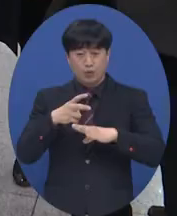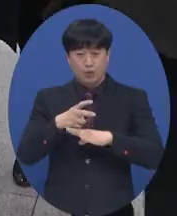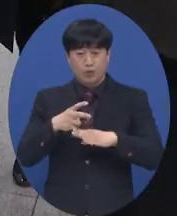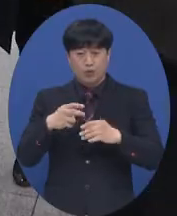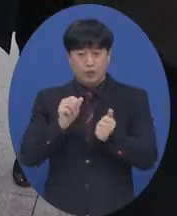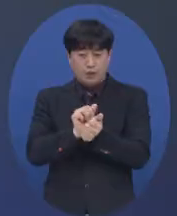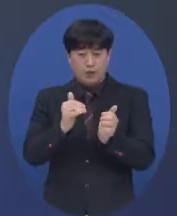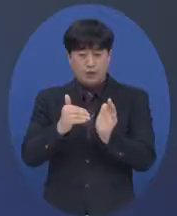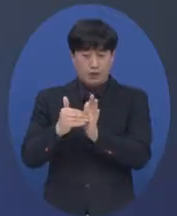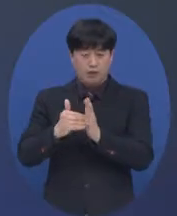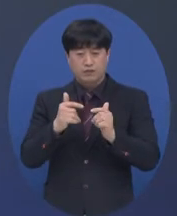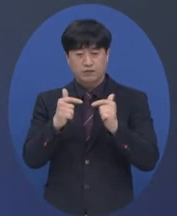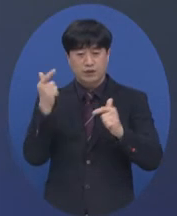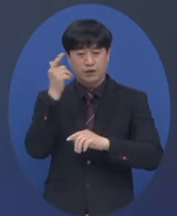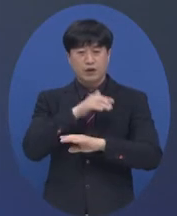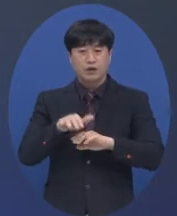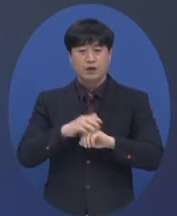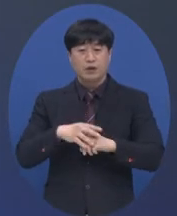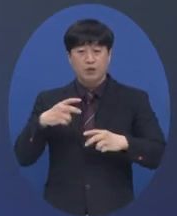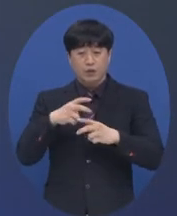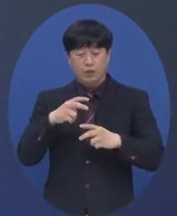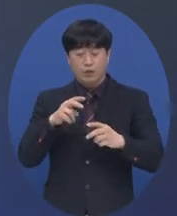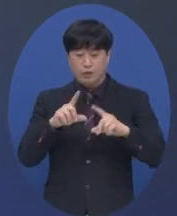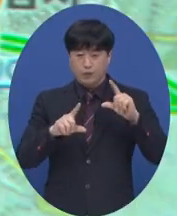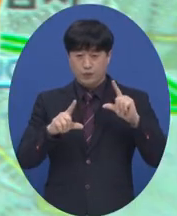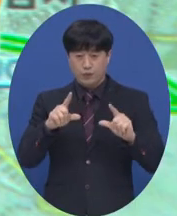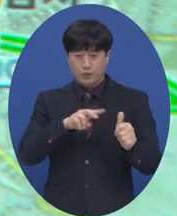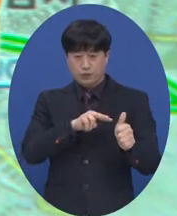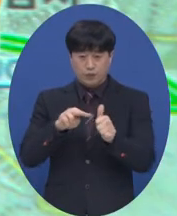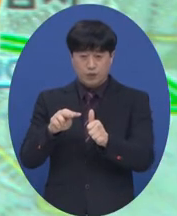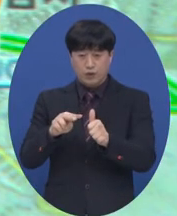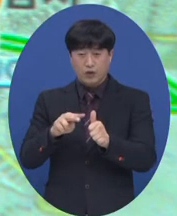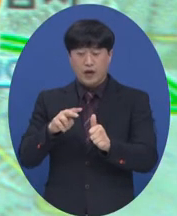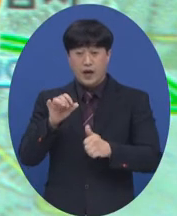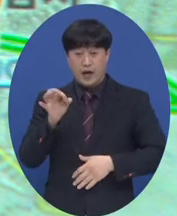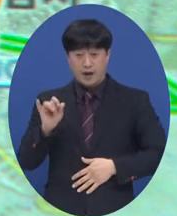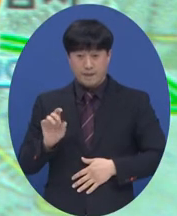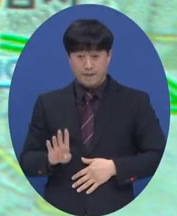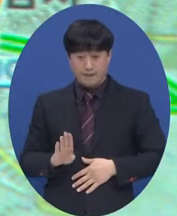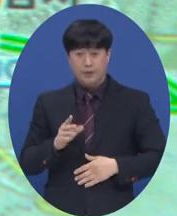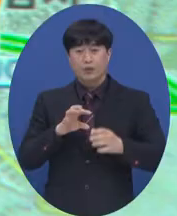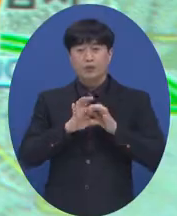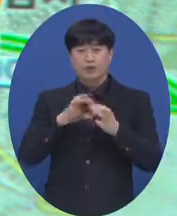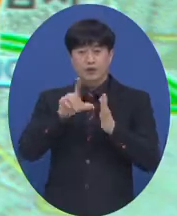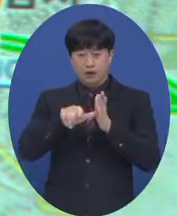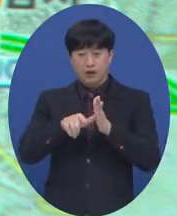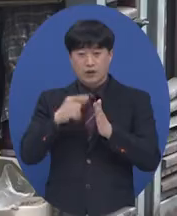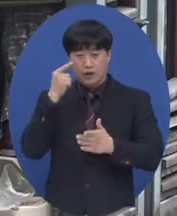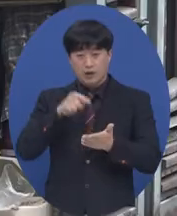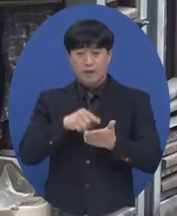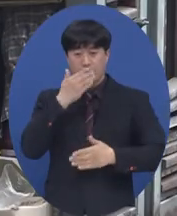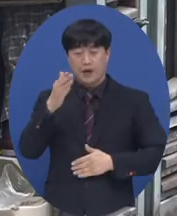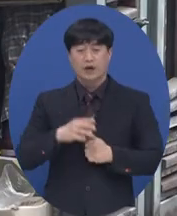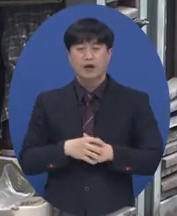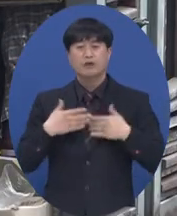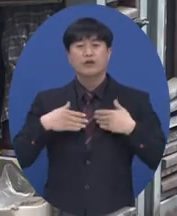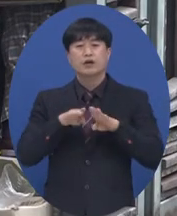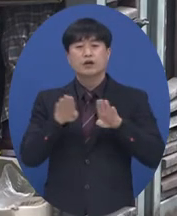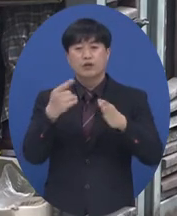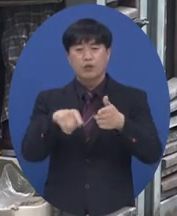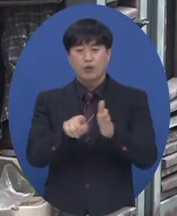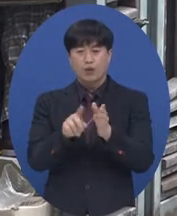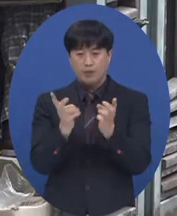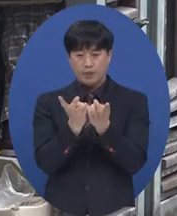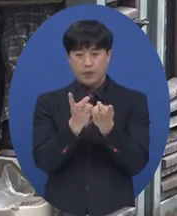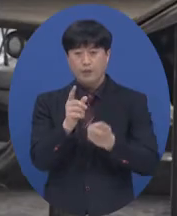예정입니다 도로 교통 상황은 경기교통정보 앱 등을 통해 실시간으로 확인할 수 있습니다 취약계층을